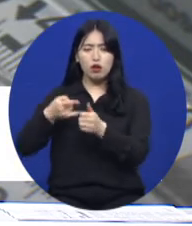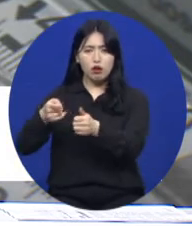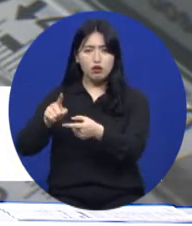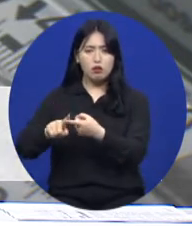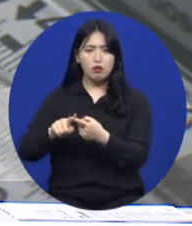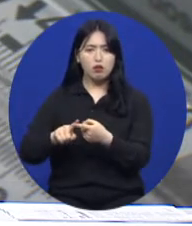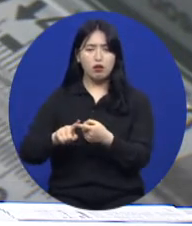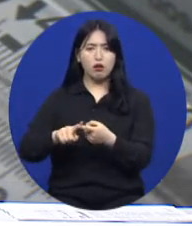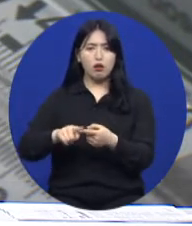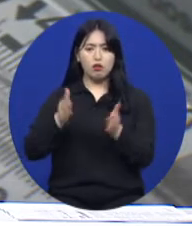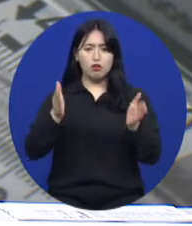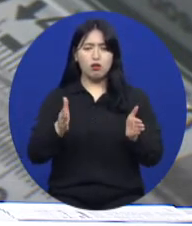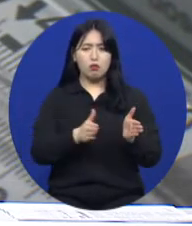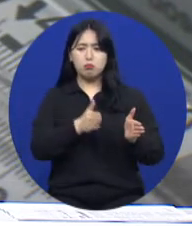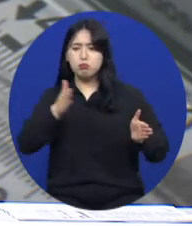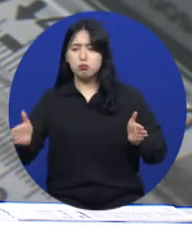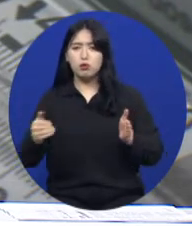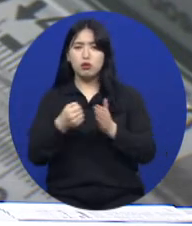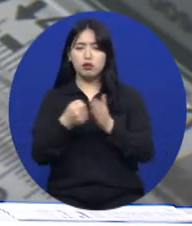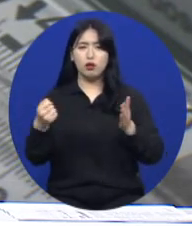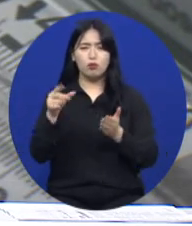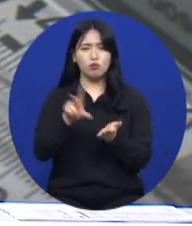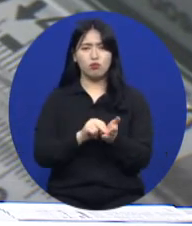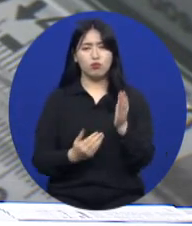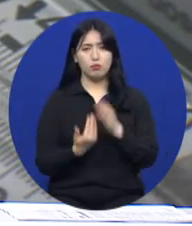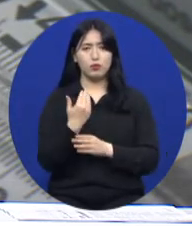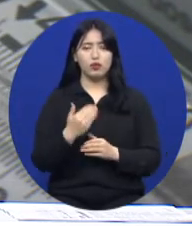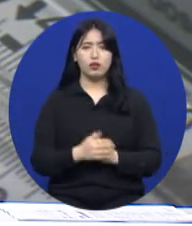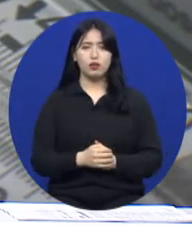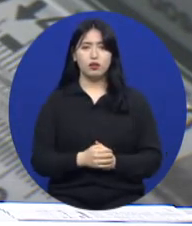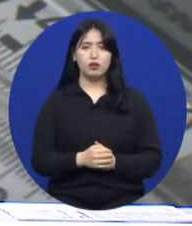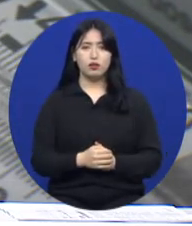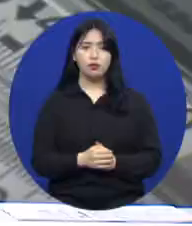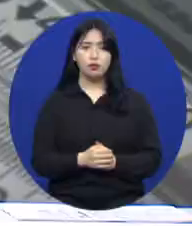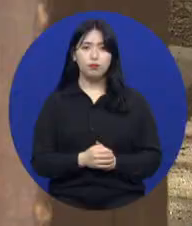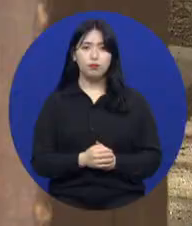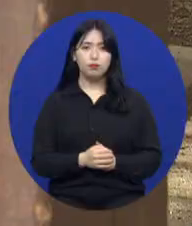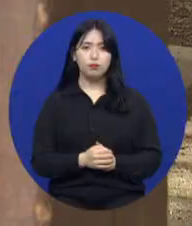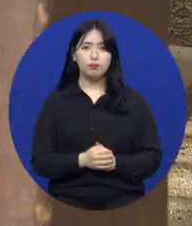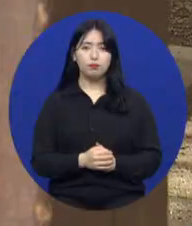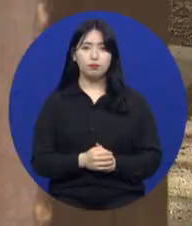늦추는 바람에 말썽을 빚고 있습니다. 조인호 기자입니다.